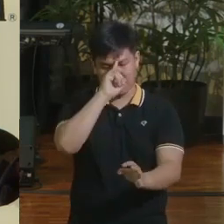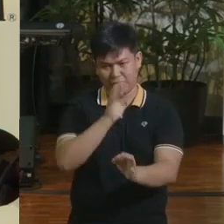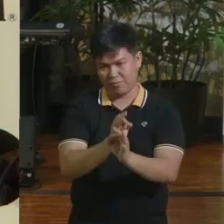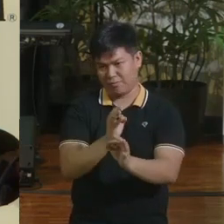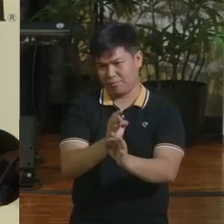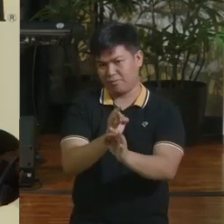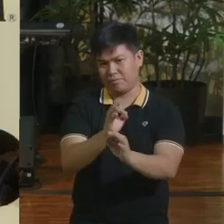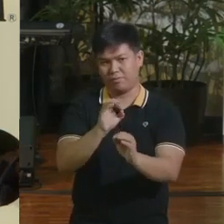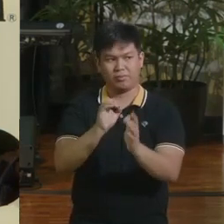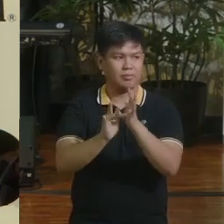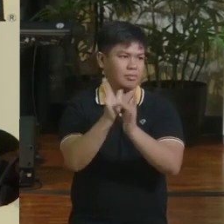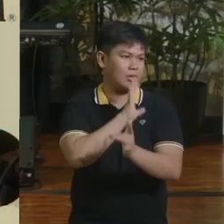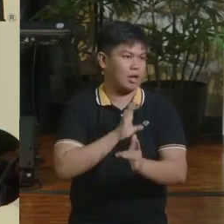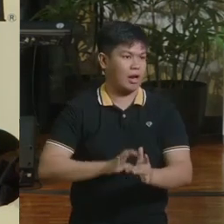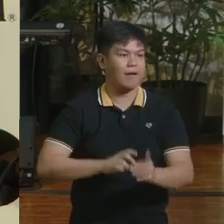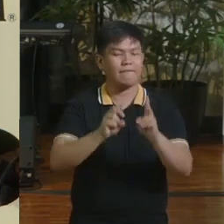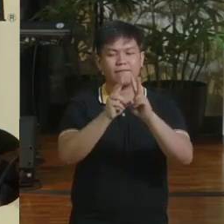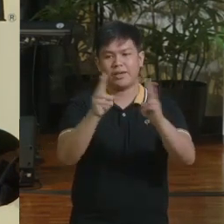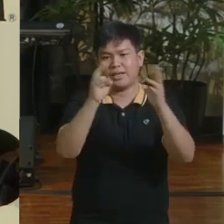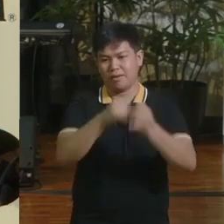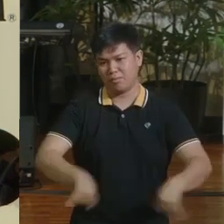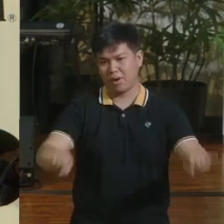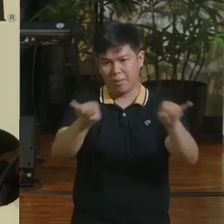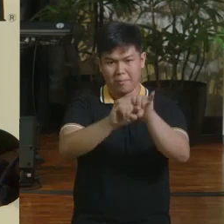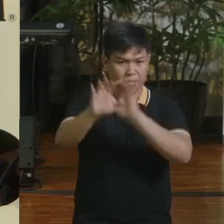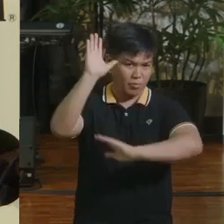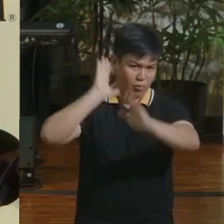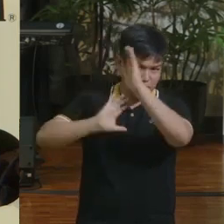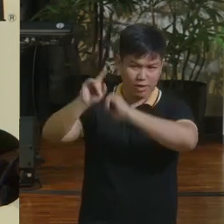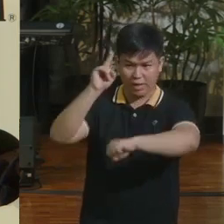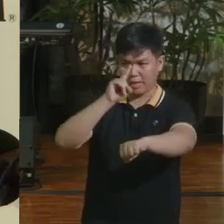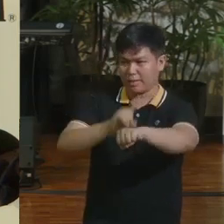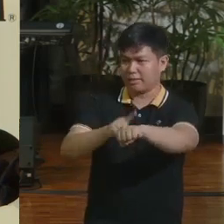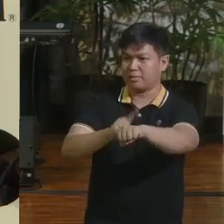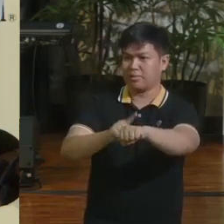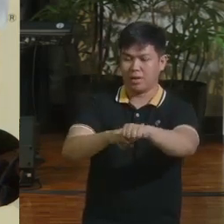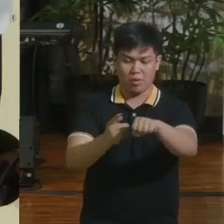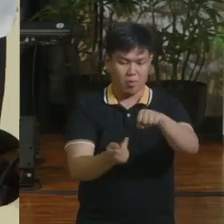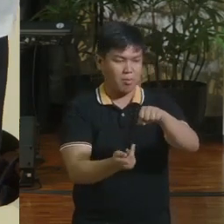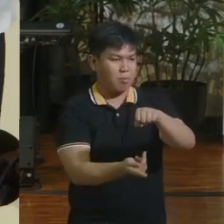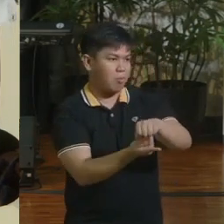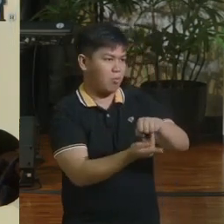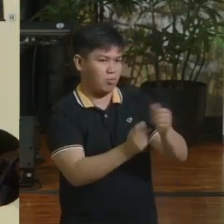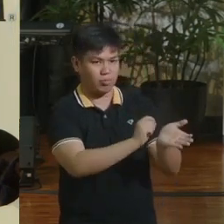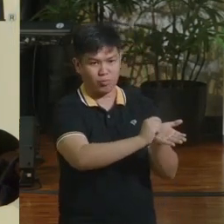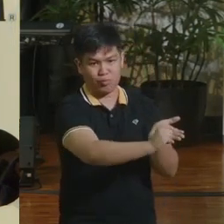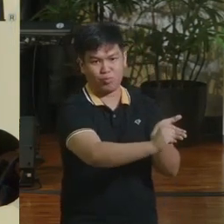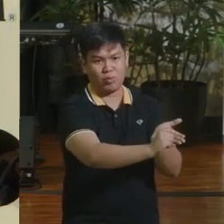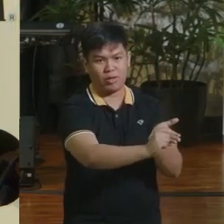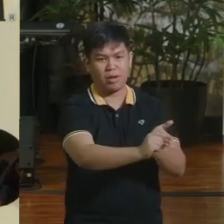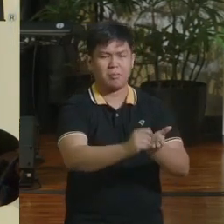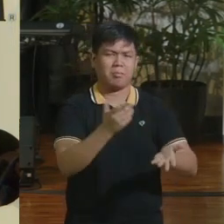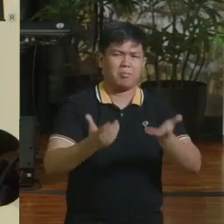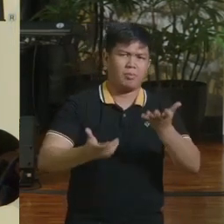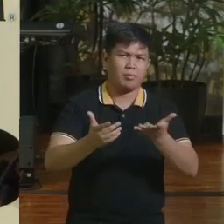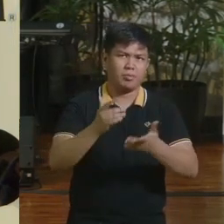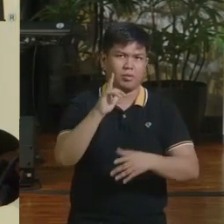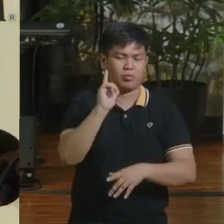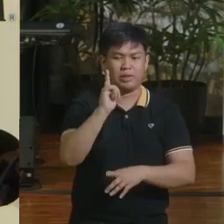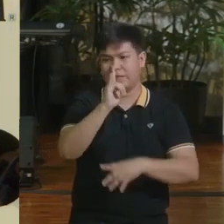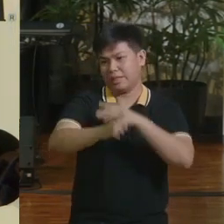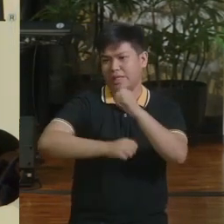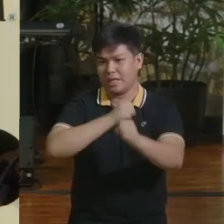Mahalaga po ang mensahe natin sapagkat noong panahon ng sinulat ni Pablo ito, mga 20